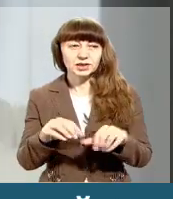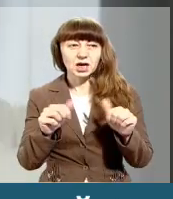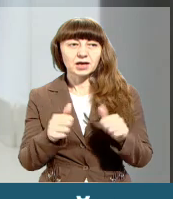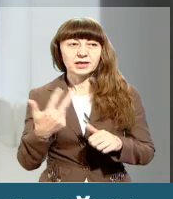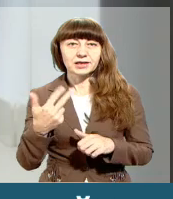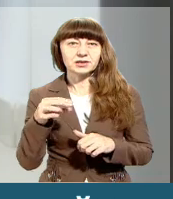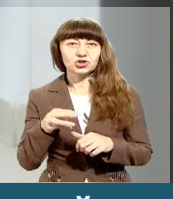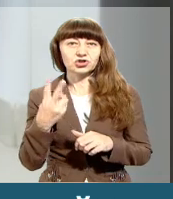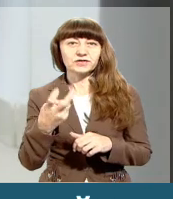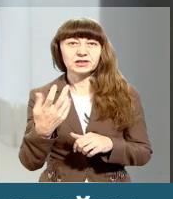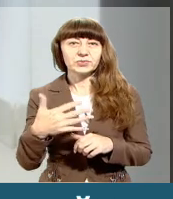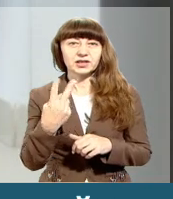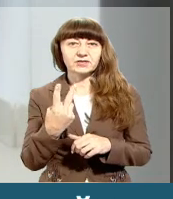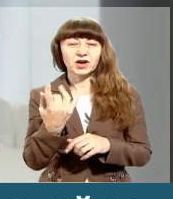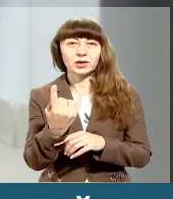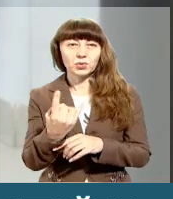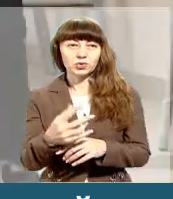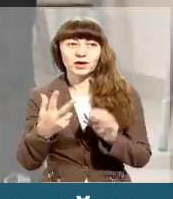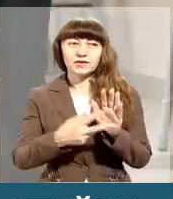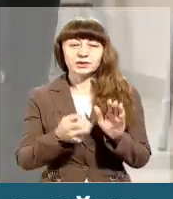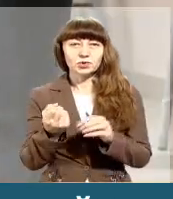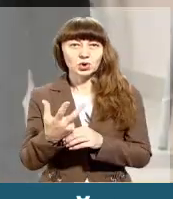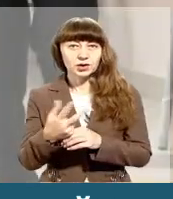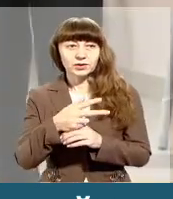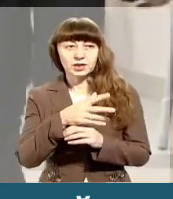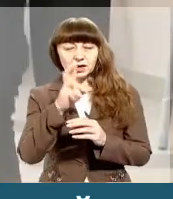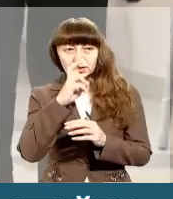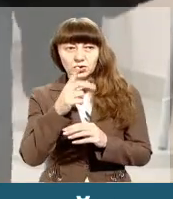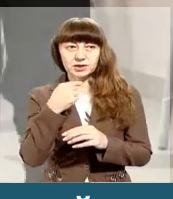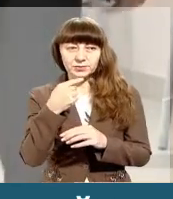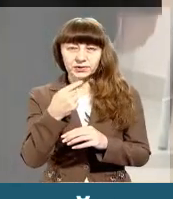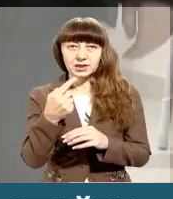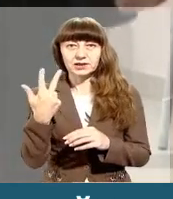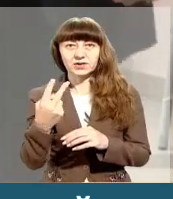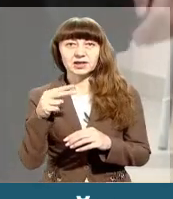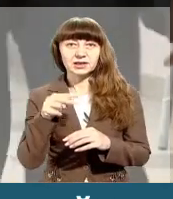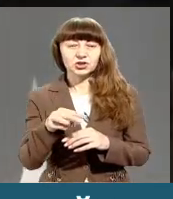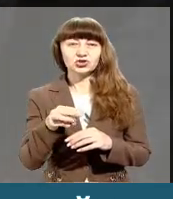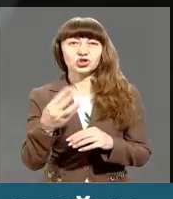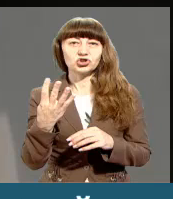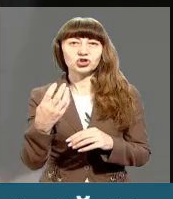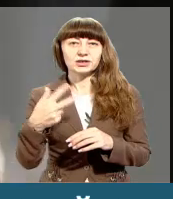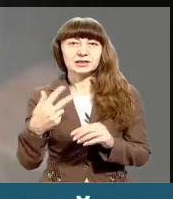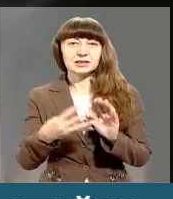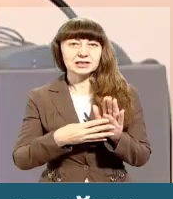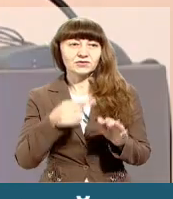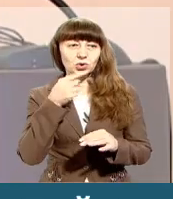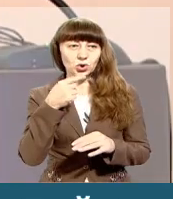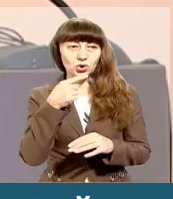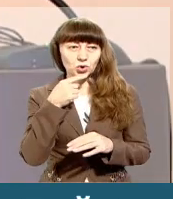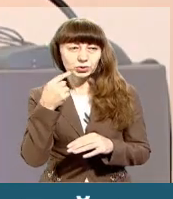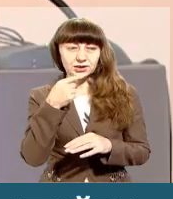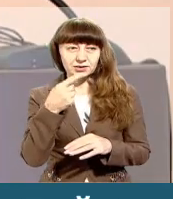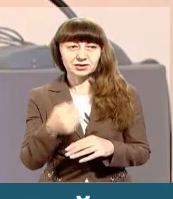тілінде оқуға қабылданды. Сала мамандарының айтуынша, құжат қабылдау 31 тамызға дейін жалғасатындықтан сандар өзгеруі мүмкін.